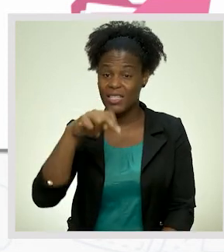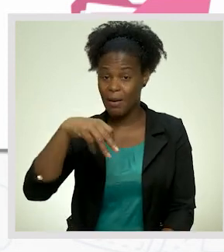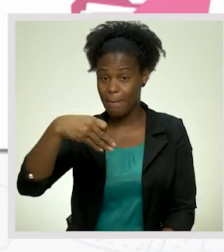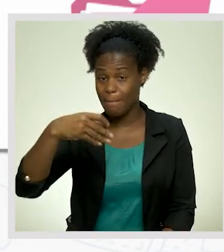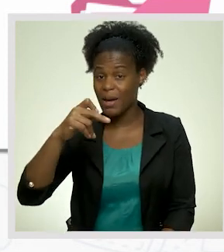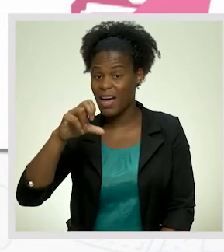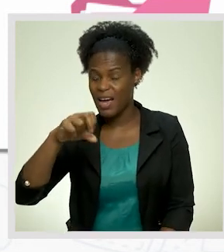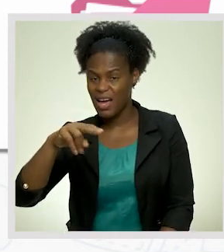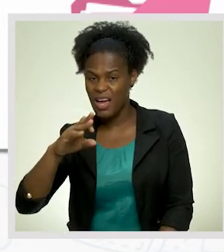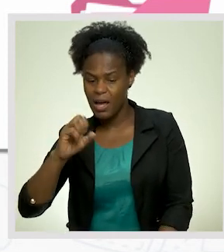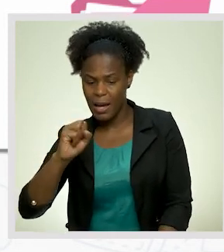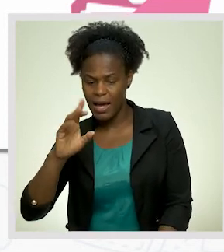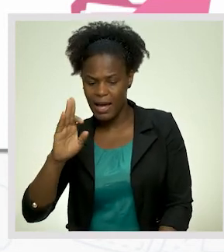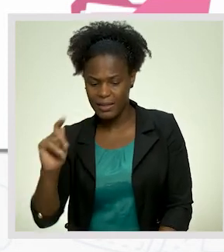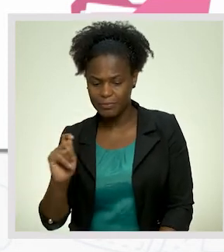Baguette,